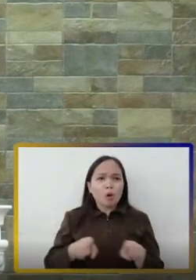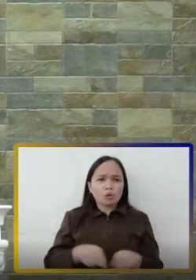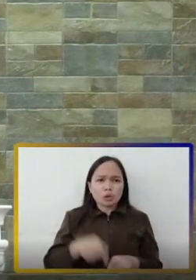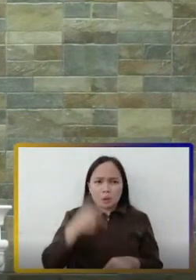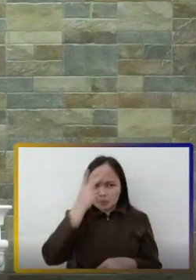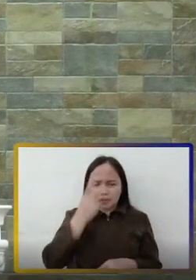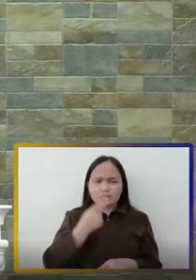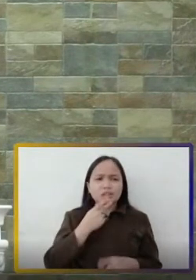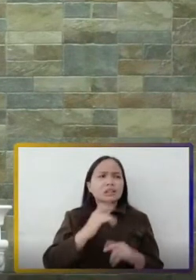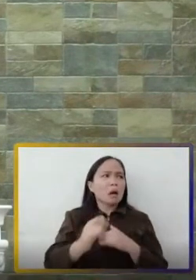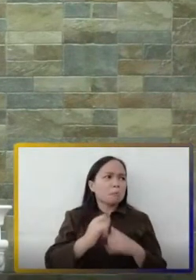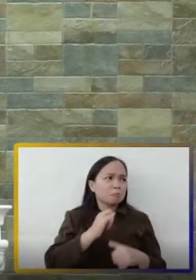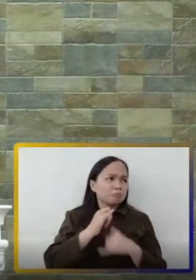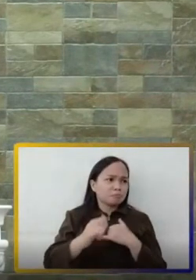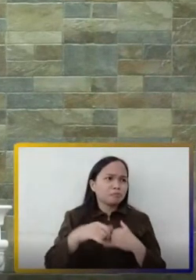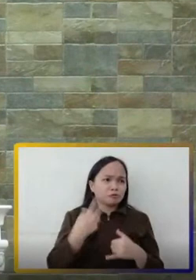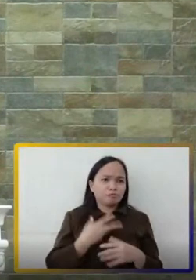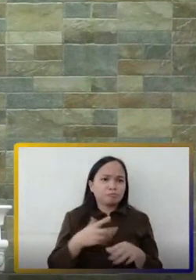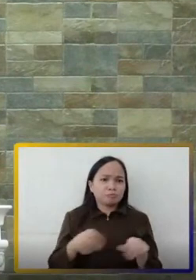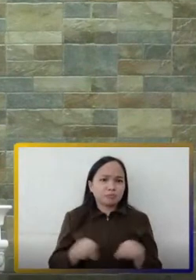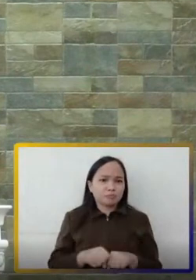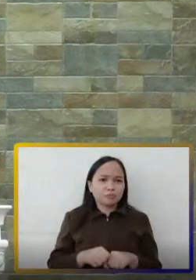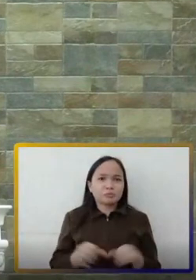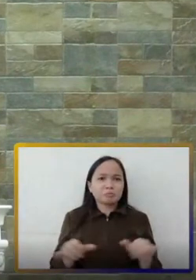Nasa parehas tayong sapatos.